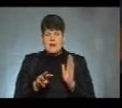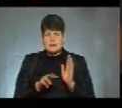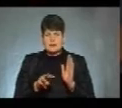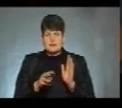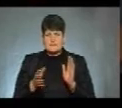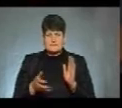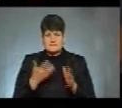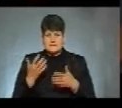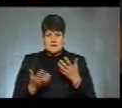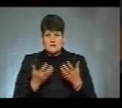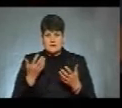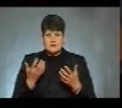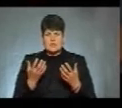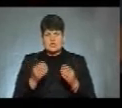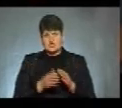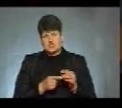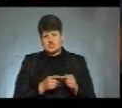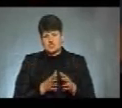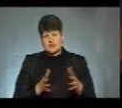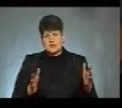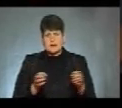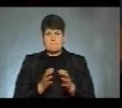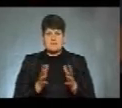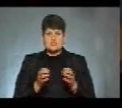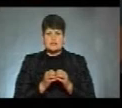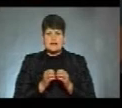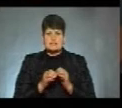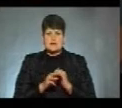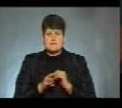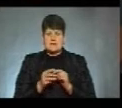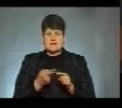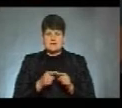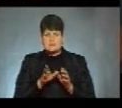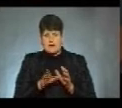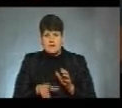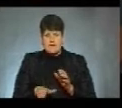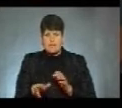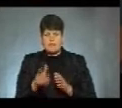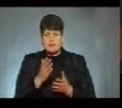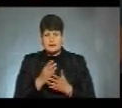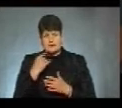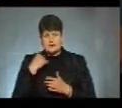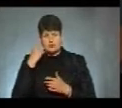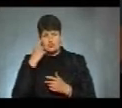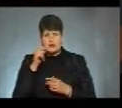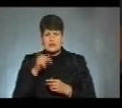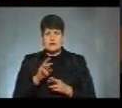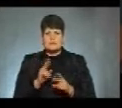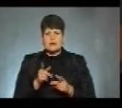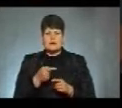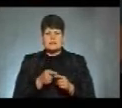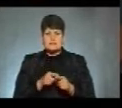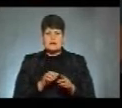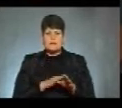вирило, забрало, ну і ширина десь більше 10 метрів, це канава, яка там є. Тому ми зараз думаємо над тим, як її повністю